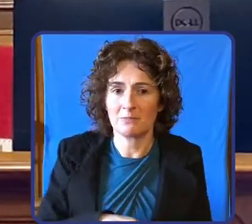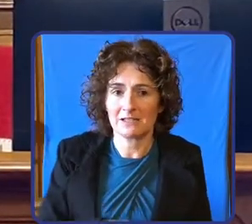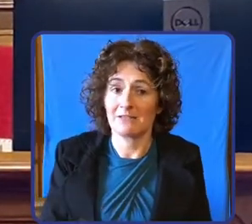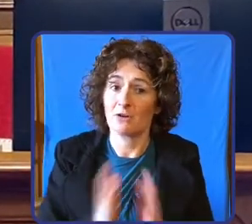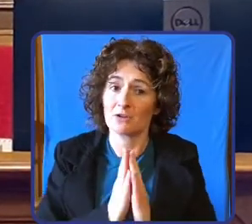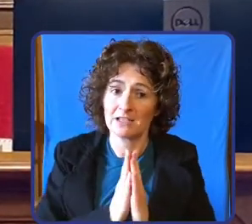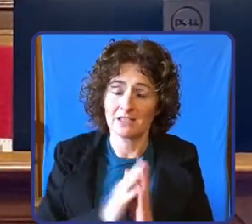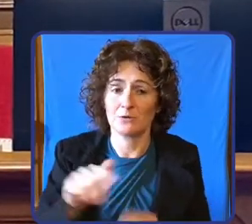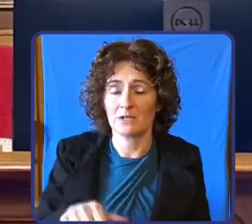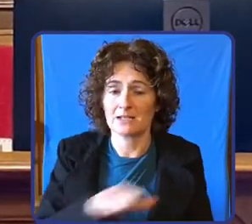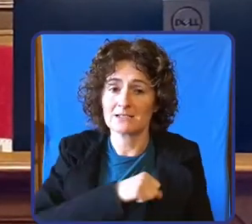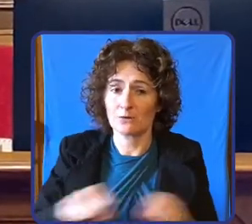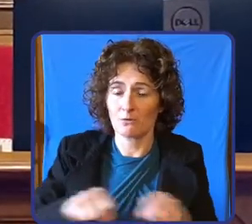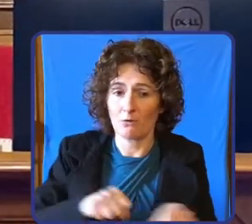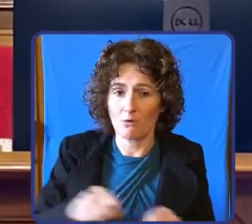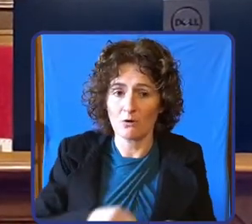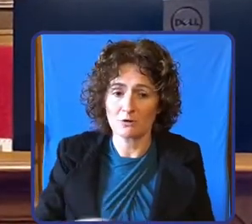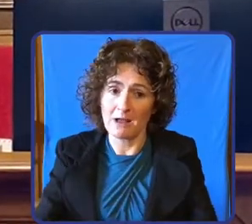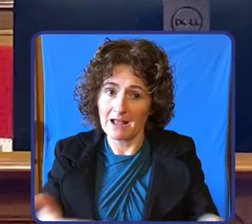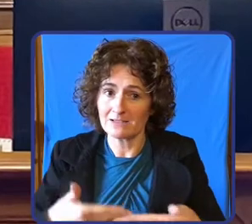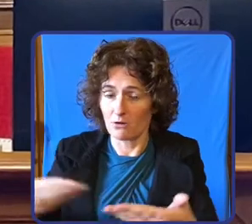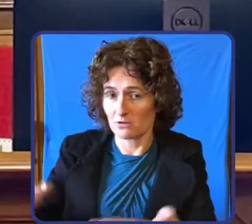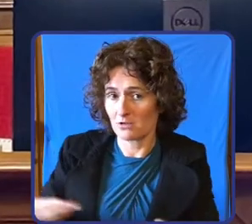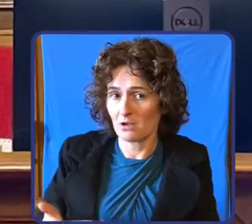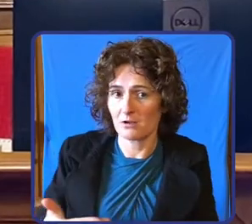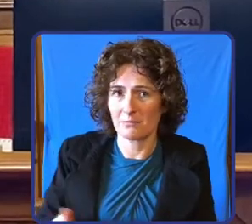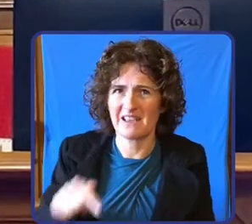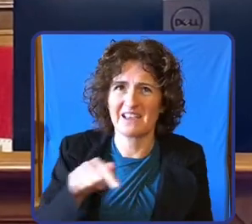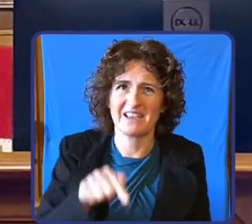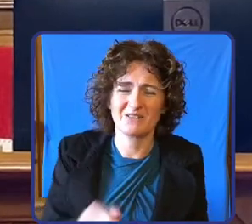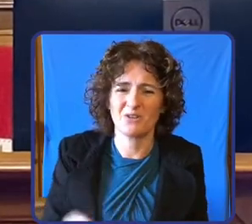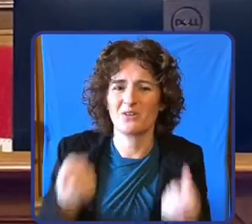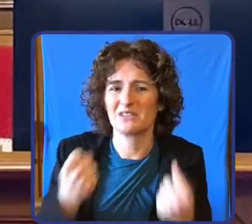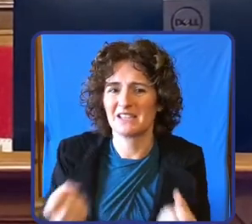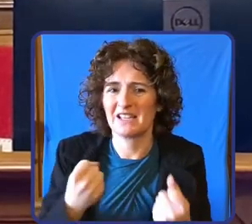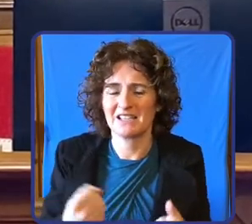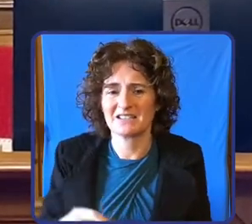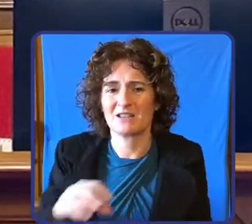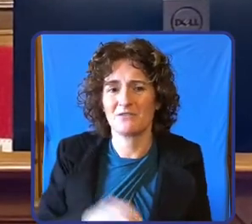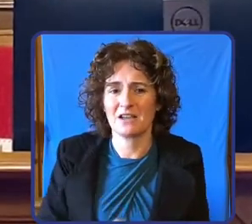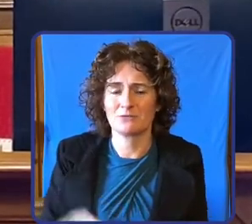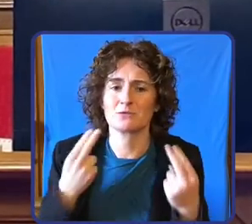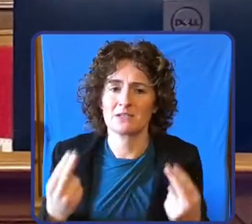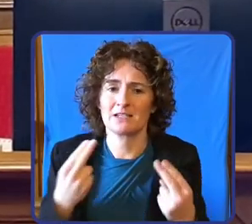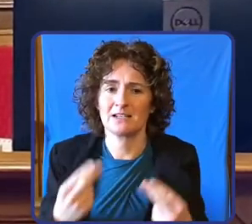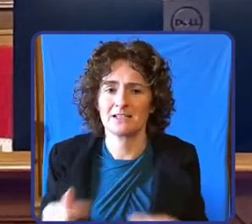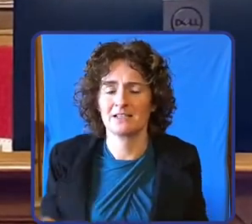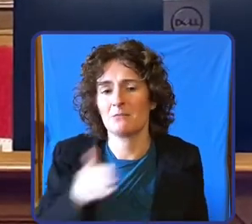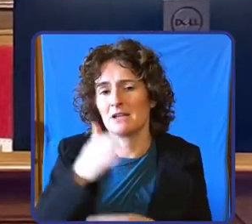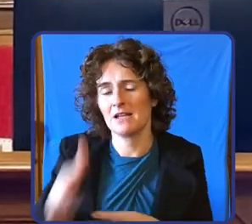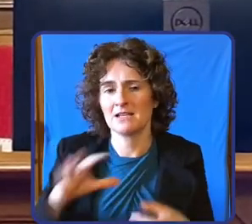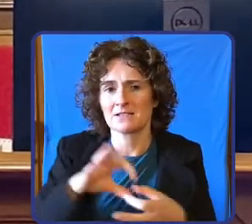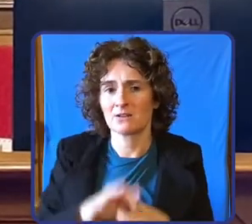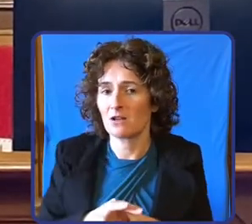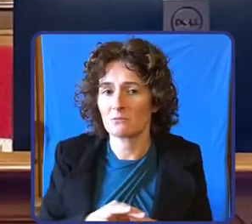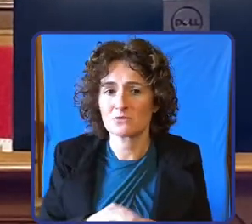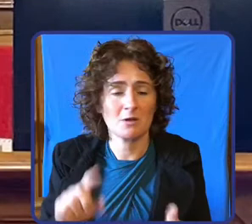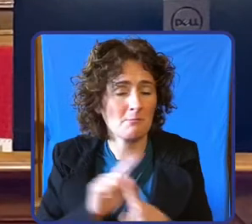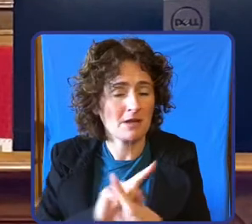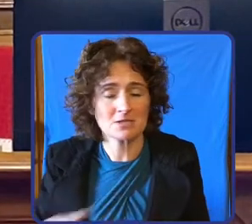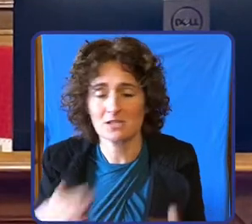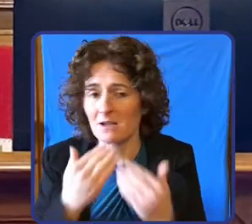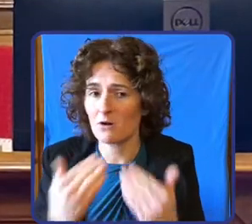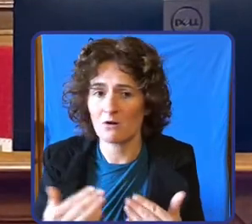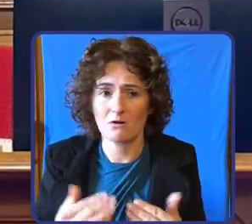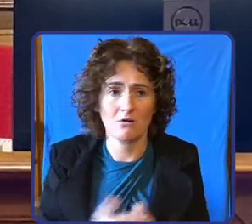van a költségvetésben. Ezt kértük. Olyan nehéz a város érdekében ehhez csatlakozni. Nem kérünk mást. Jó? Nem gondolom én, hogy